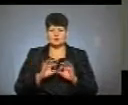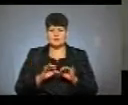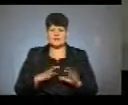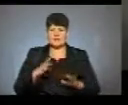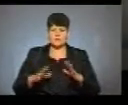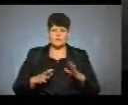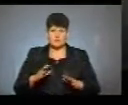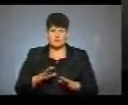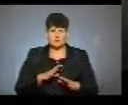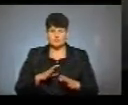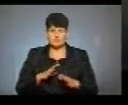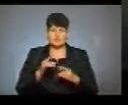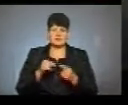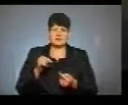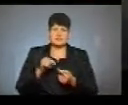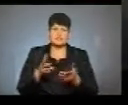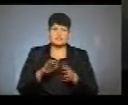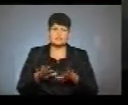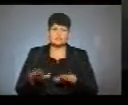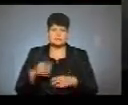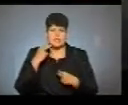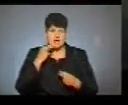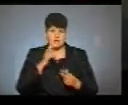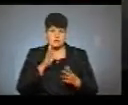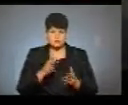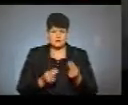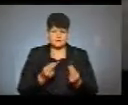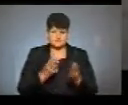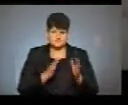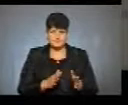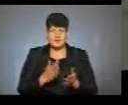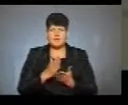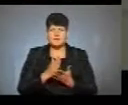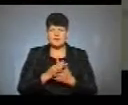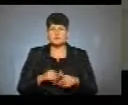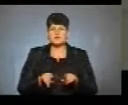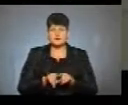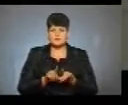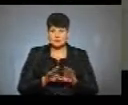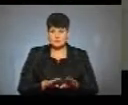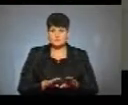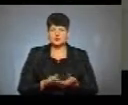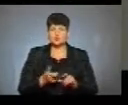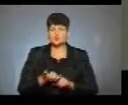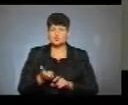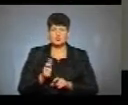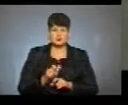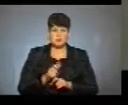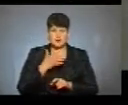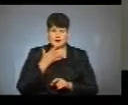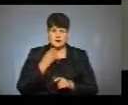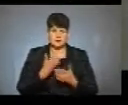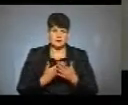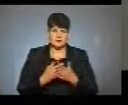Тренування, яких десь визначаємо, хто де на які позиції краще буде дивитися. Маємо так само дуже гарний знак